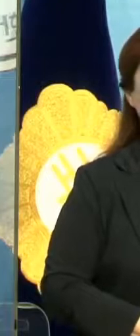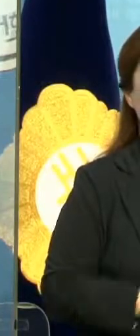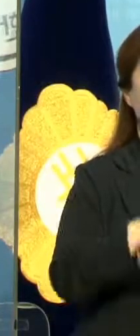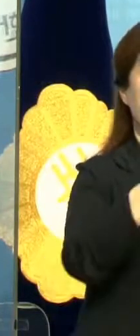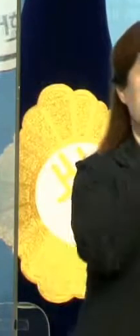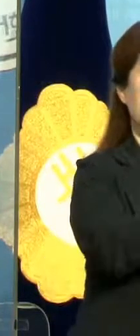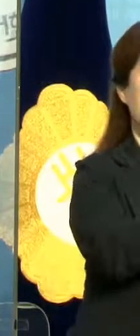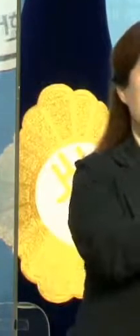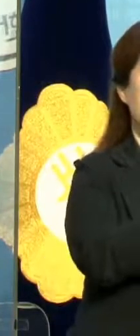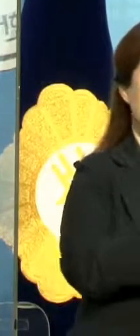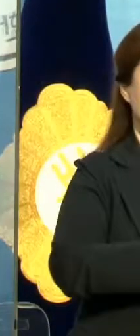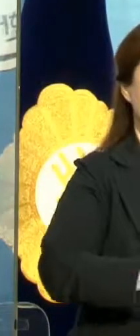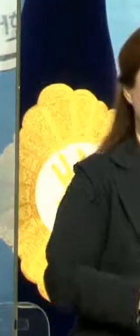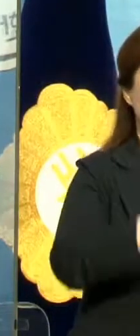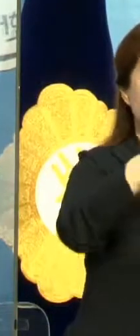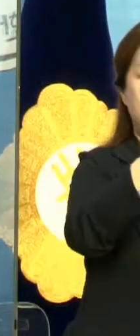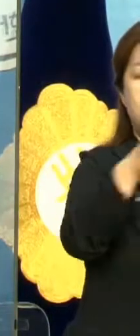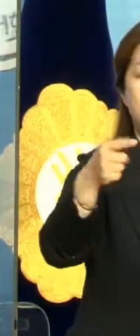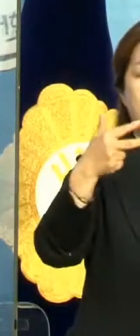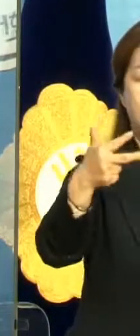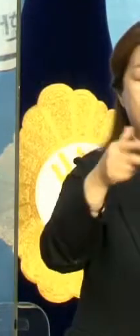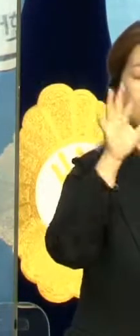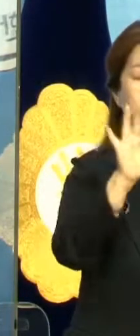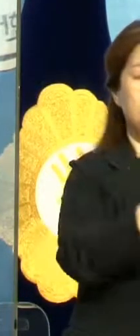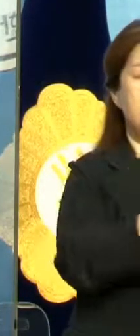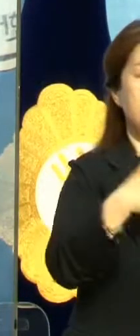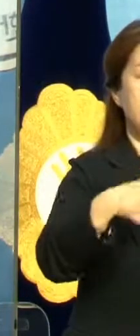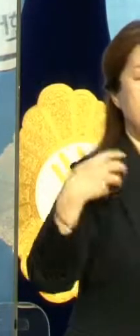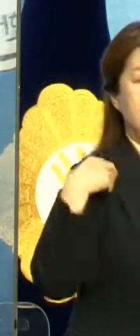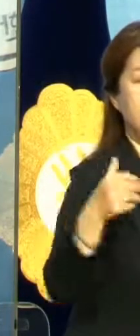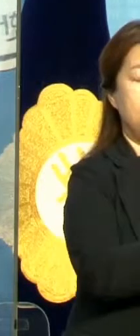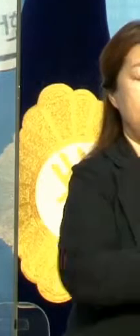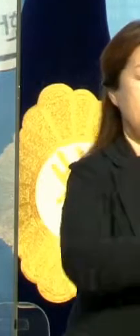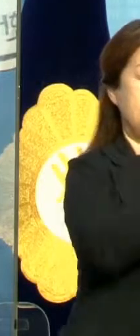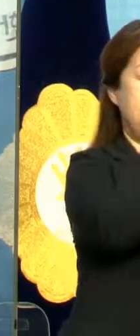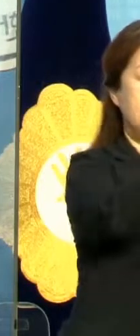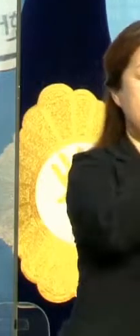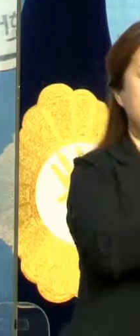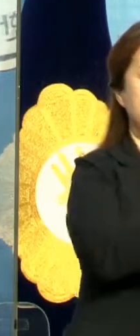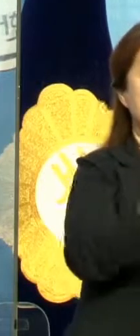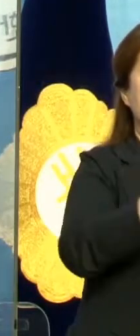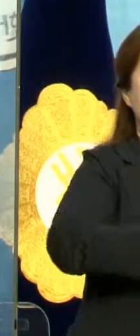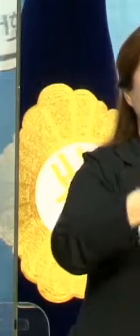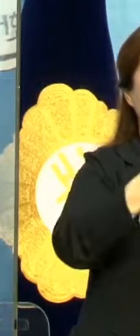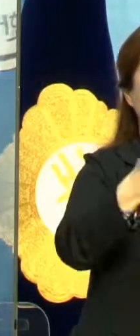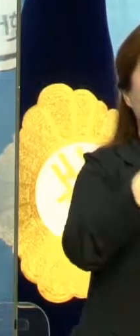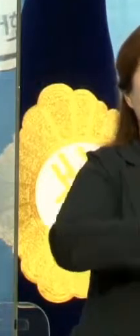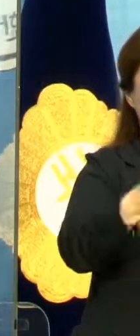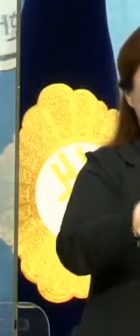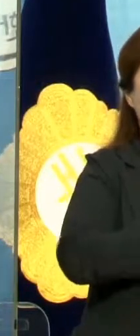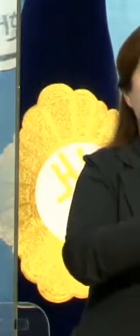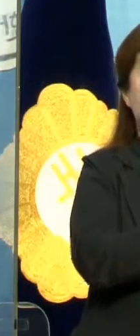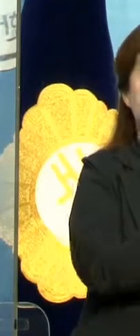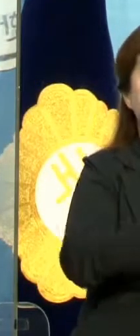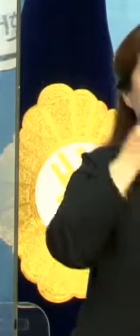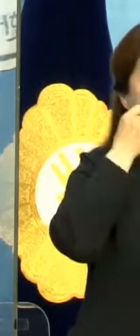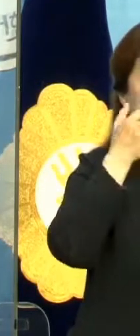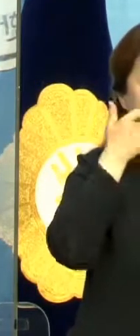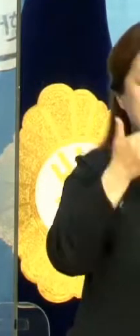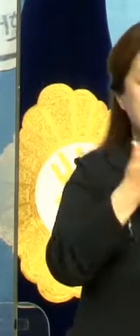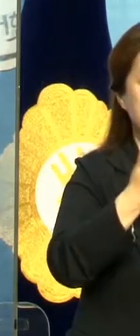국회 법제 48조 7 항에 의하면 상임위원 의원으로 선임하는 것이 공정을 기할 수 없는 뚜렷한 사유가 있다고